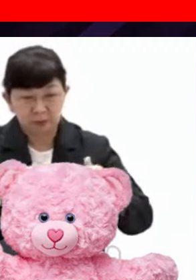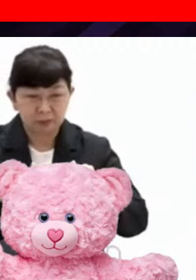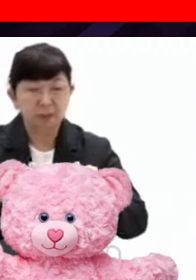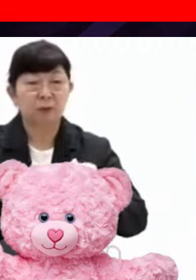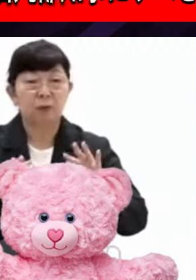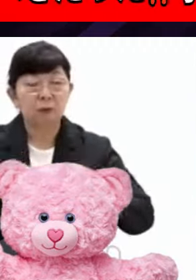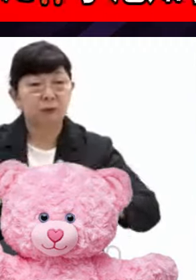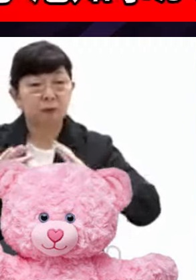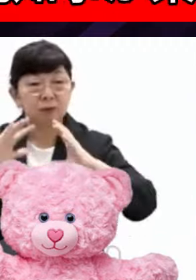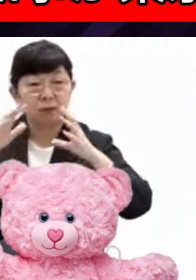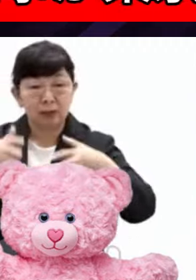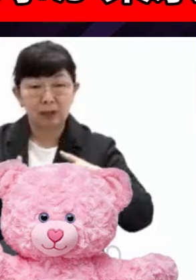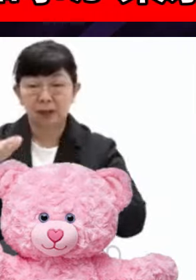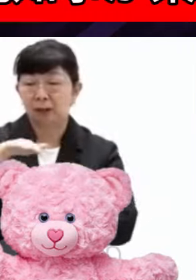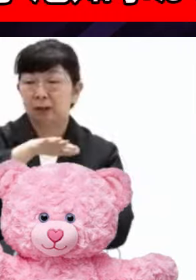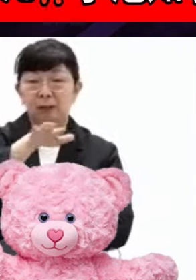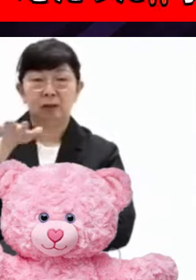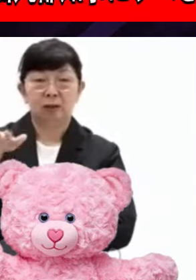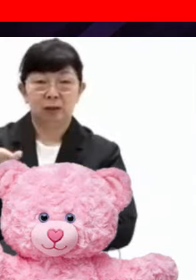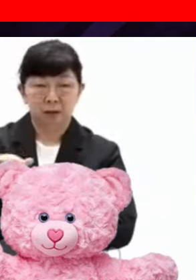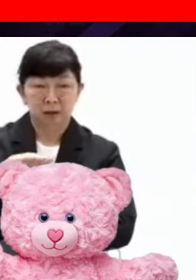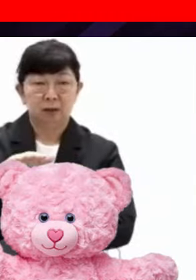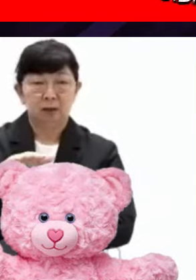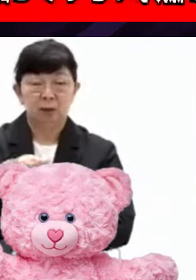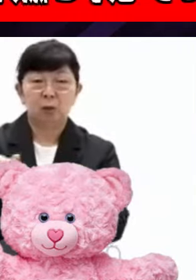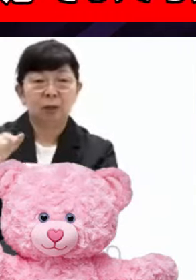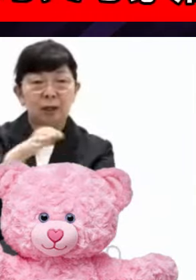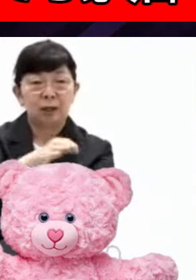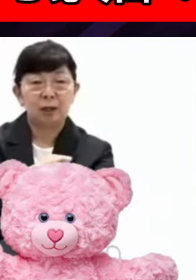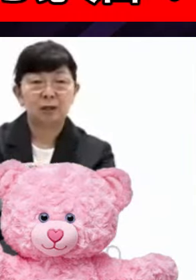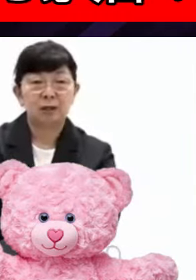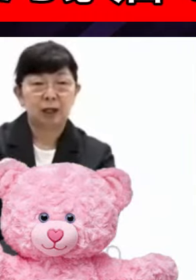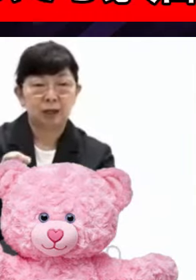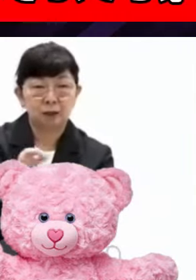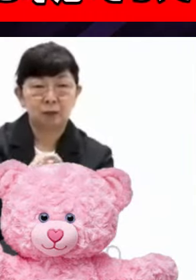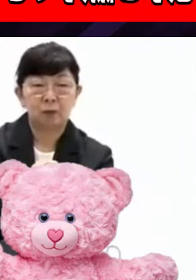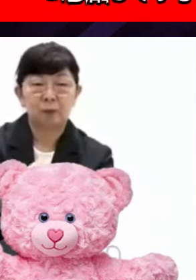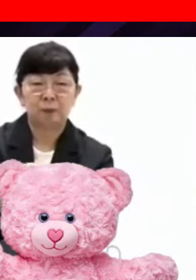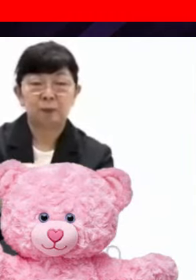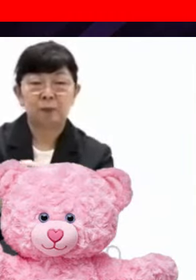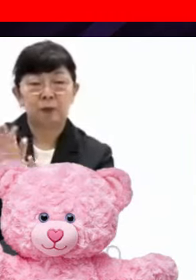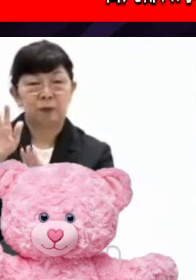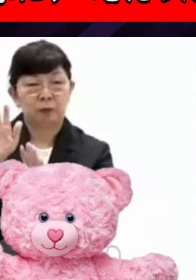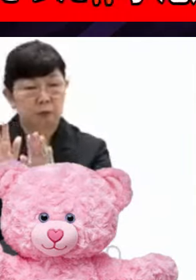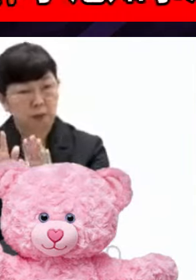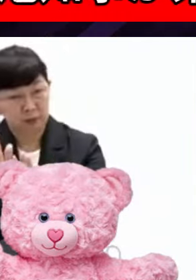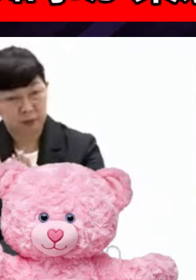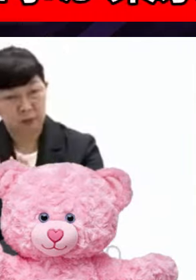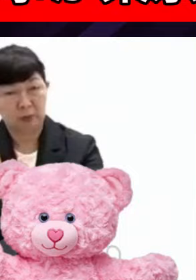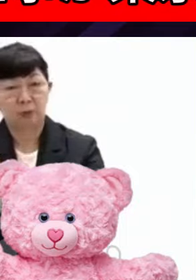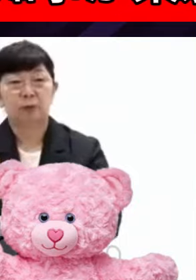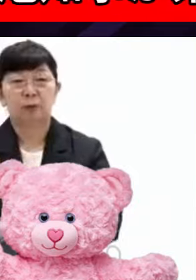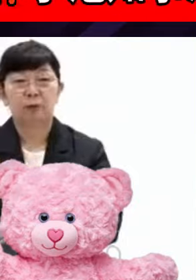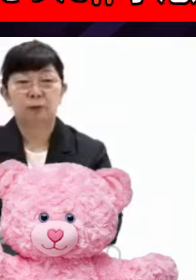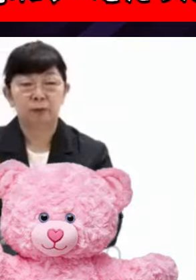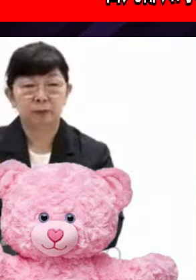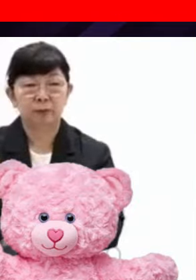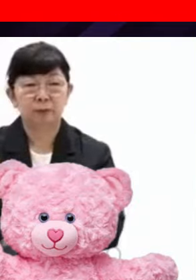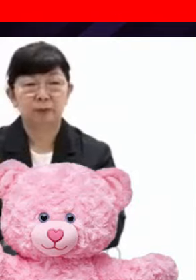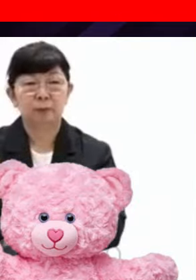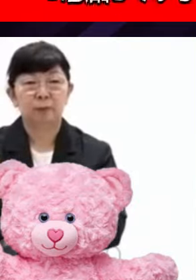のその経済の何ですかね、覇権ってい